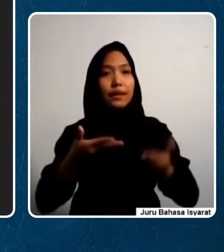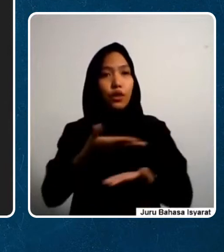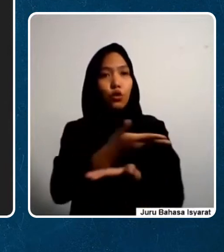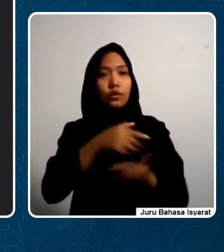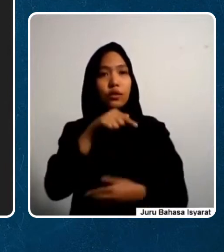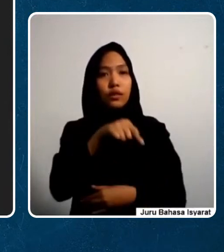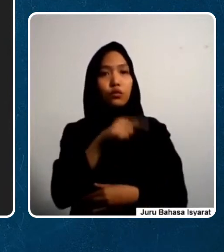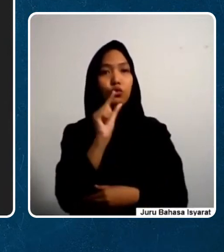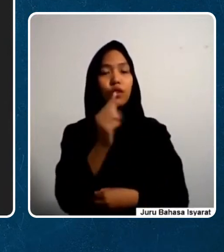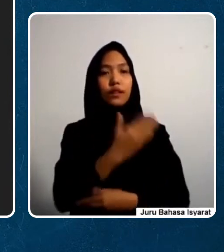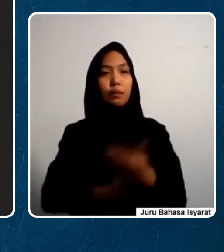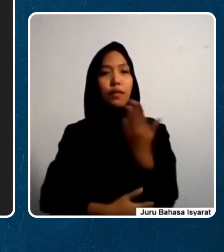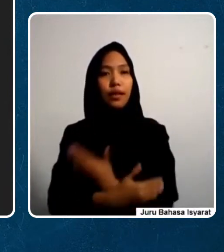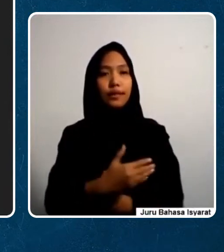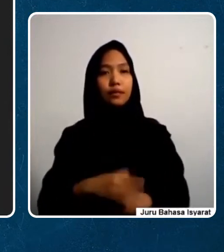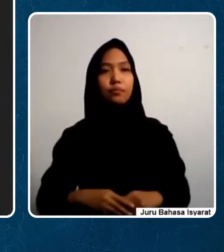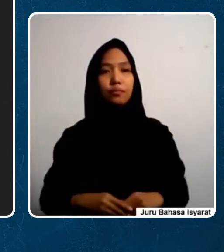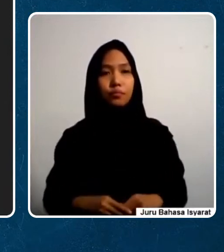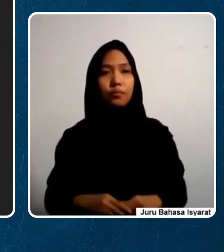untuk